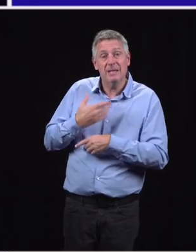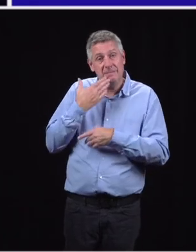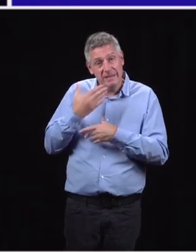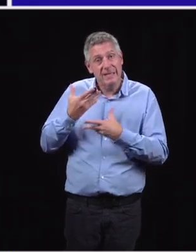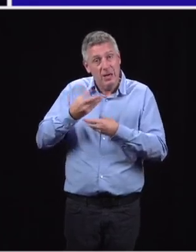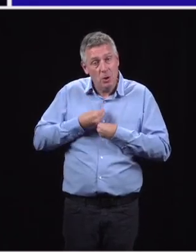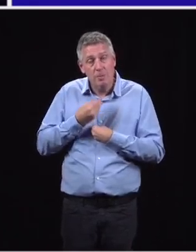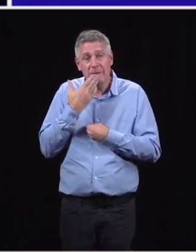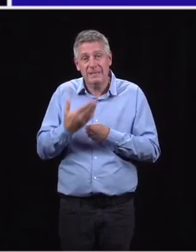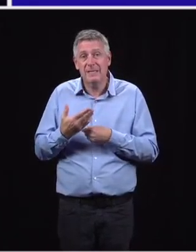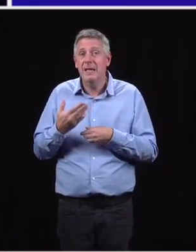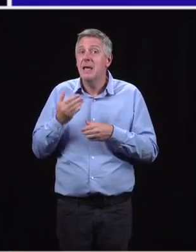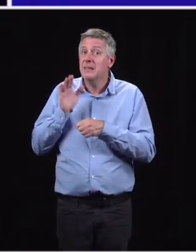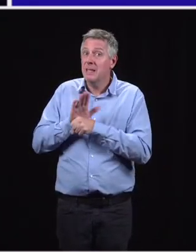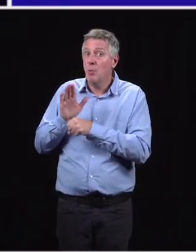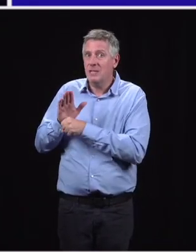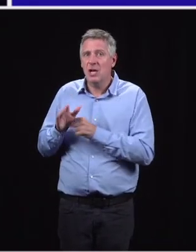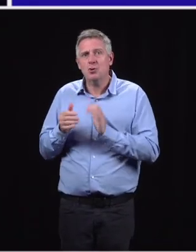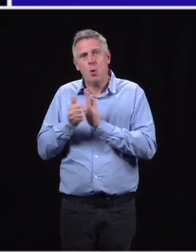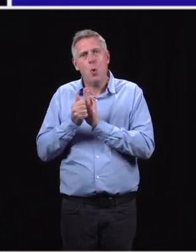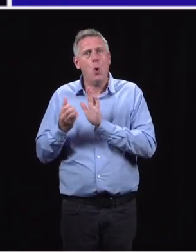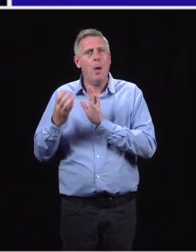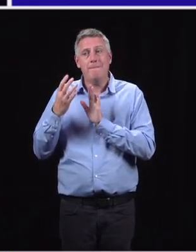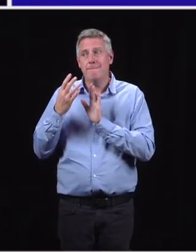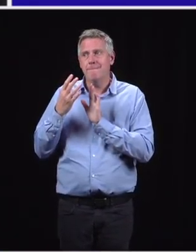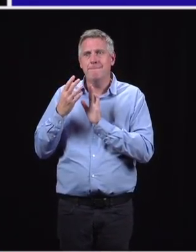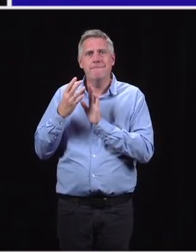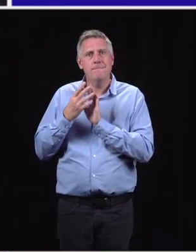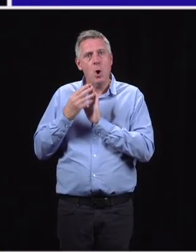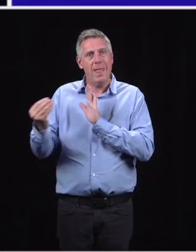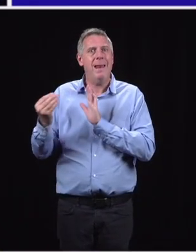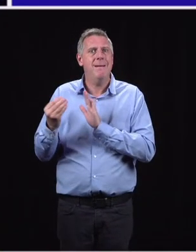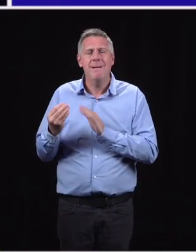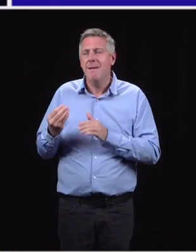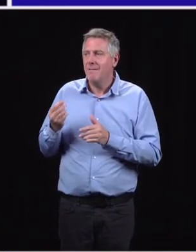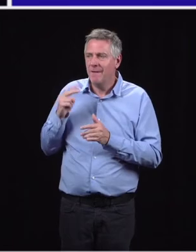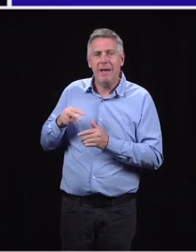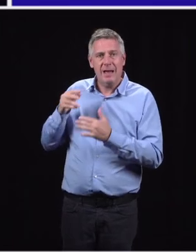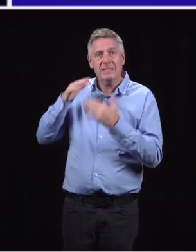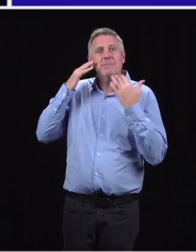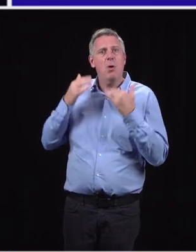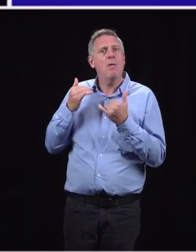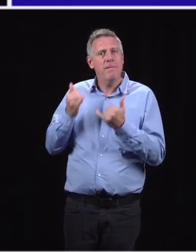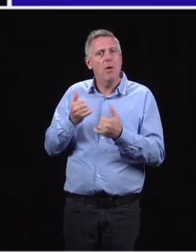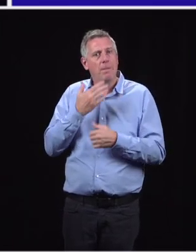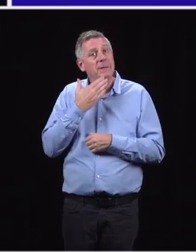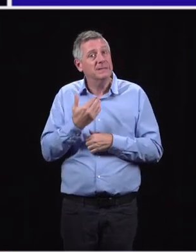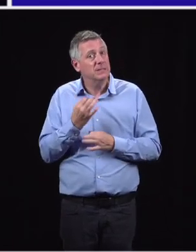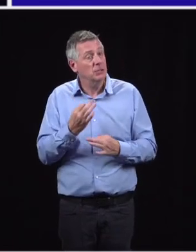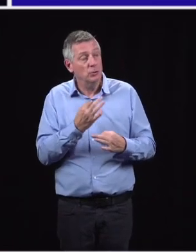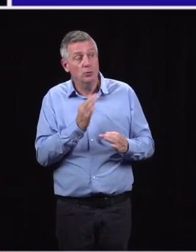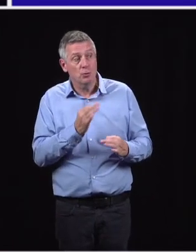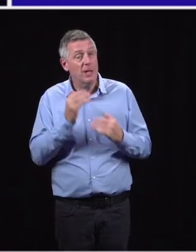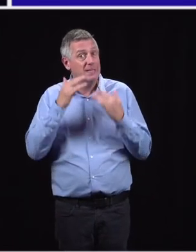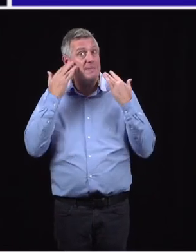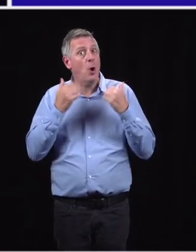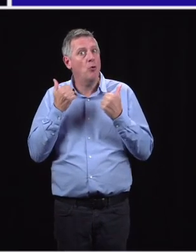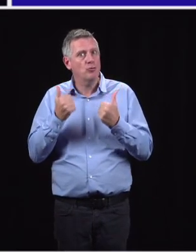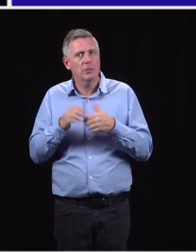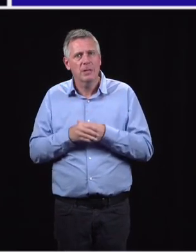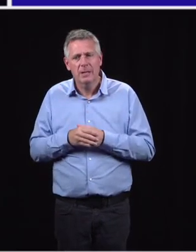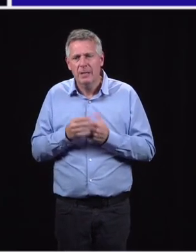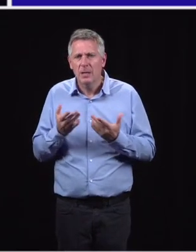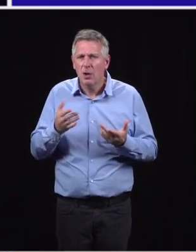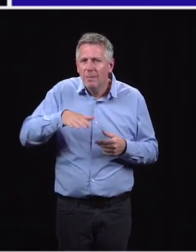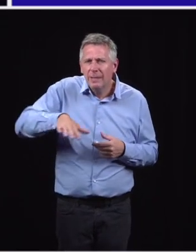témoignages des rôles modèles oui c'est vrai que c'est très très inspirant je vous laisse retourner de l'autre côté de de l'espace